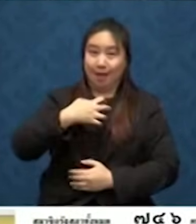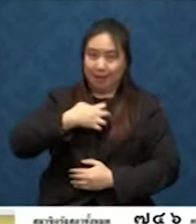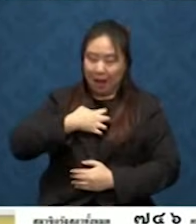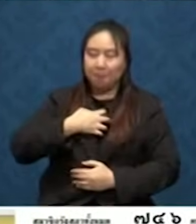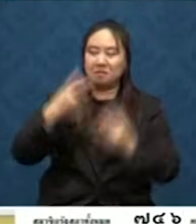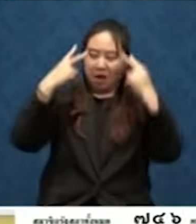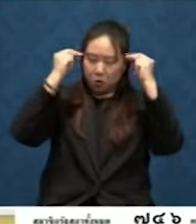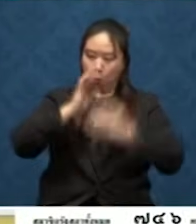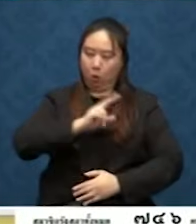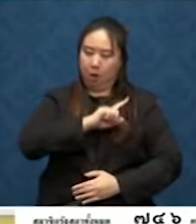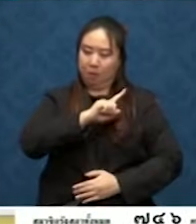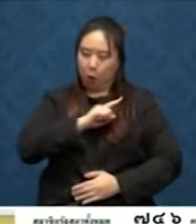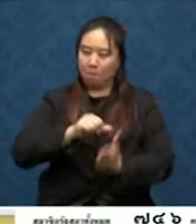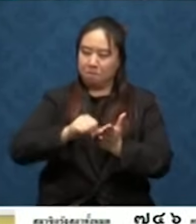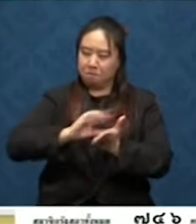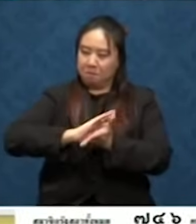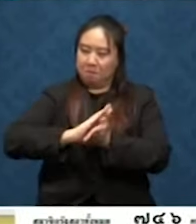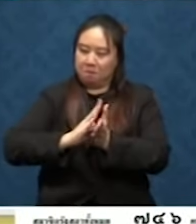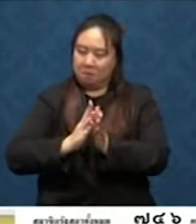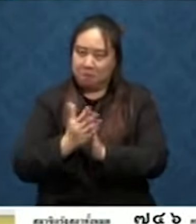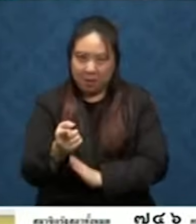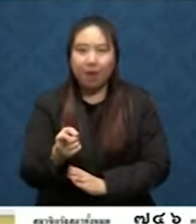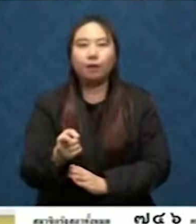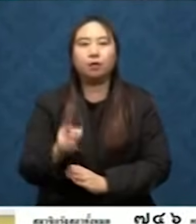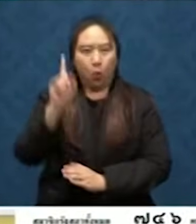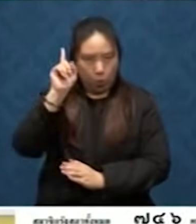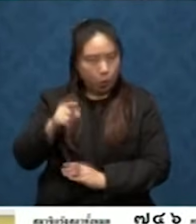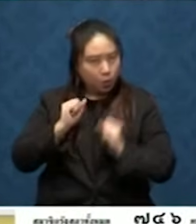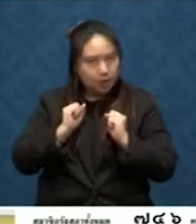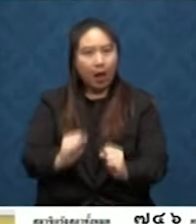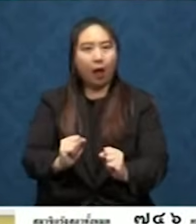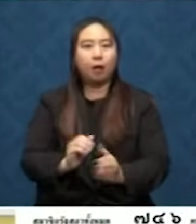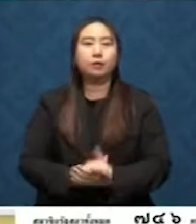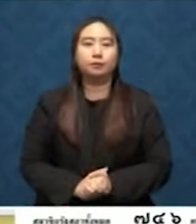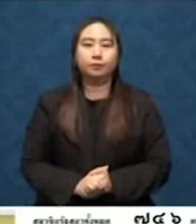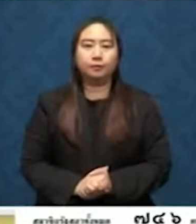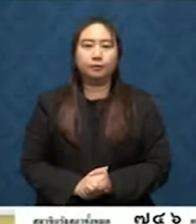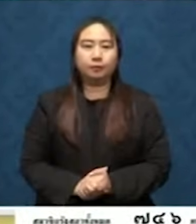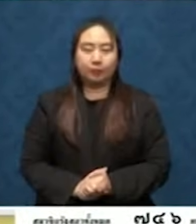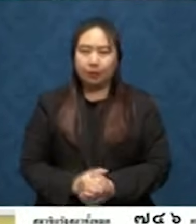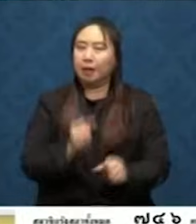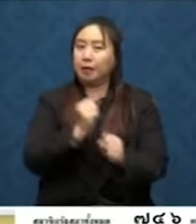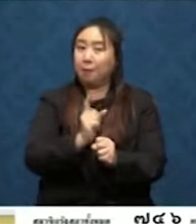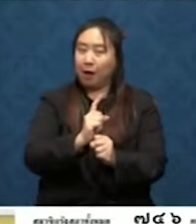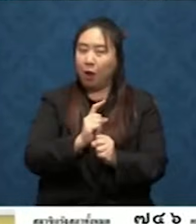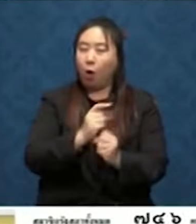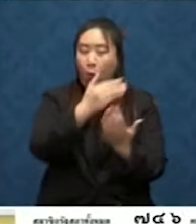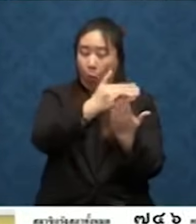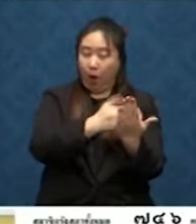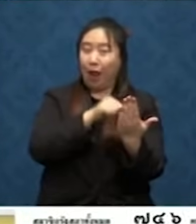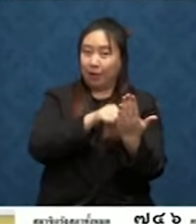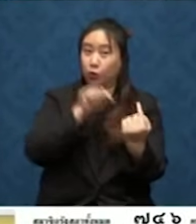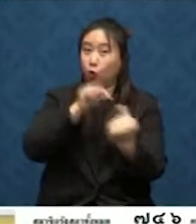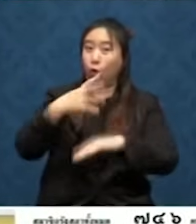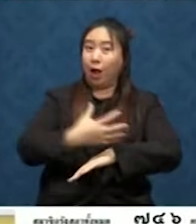ตามที่ท่านใฝ่ฝันผมคิดว่าท่านต้องแสดงความกล้าหาญมากกว่านี้ครับในการผลักดันวาระทางการเมืองและ